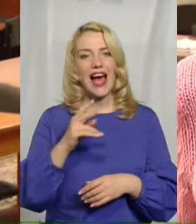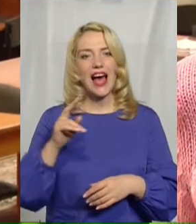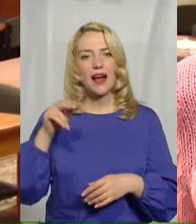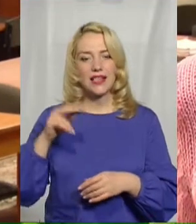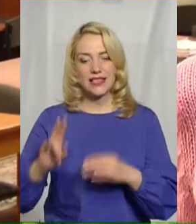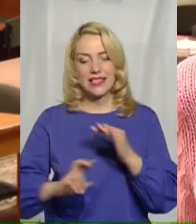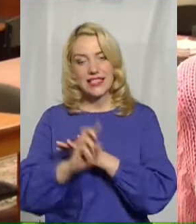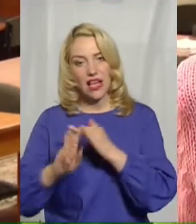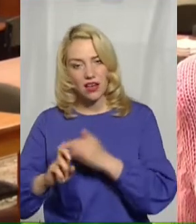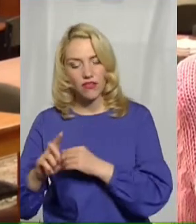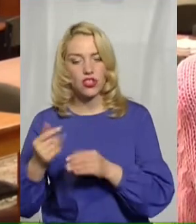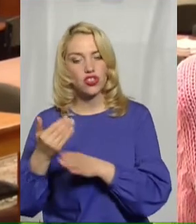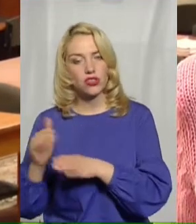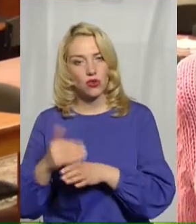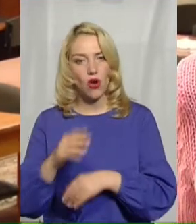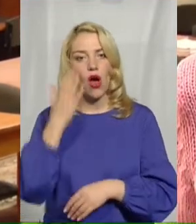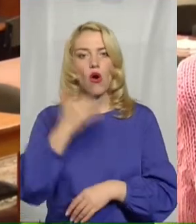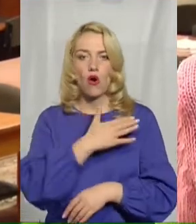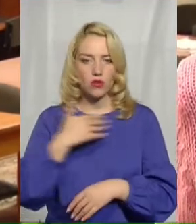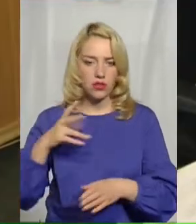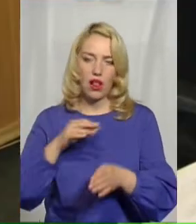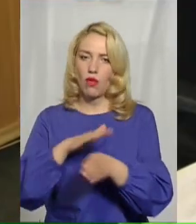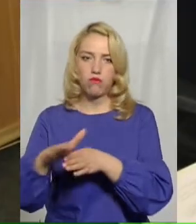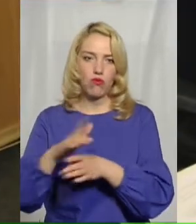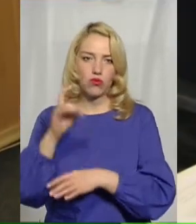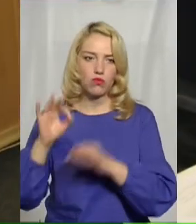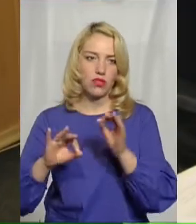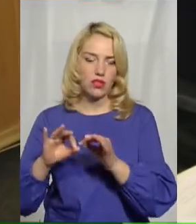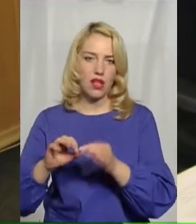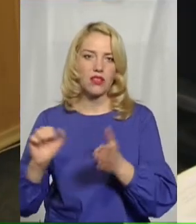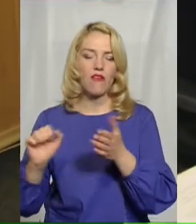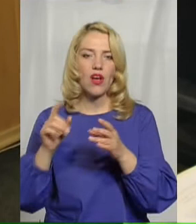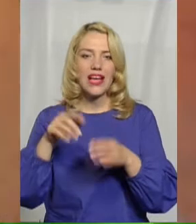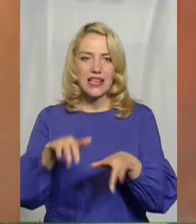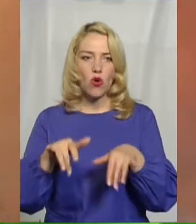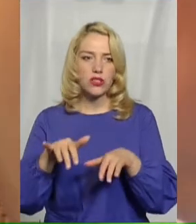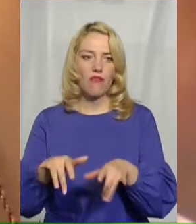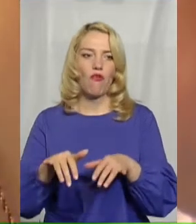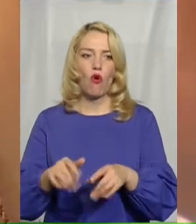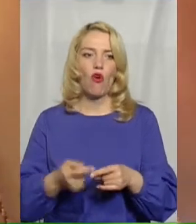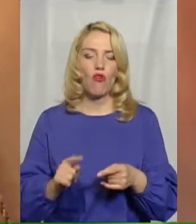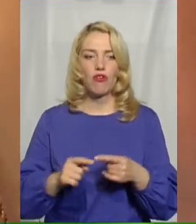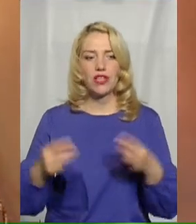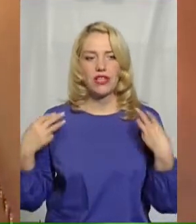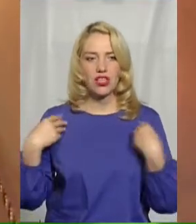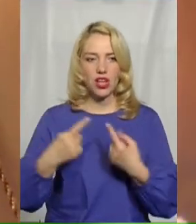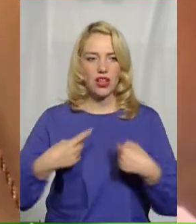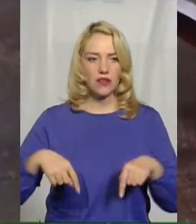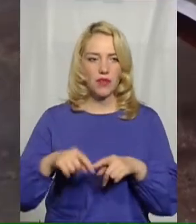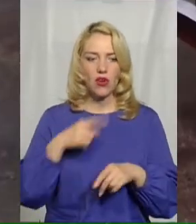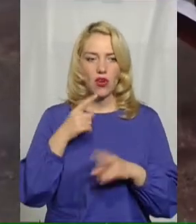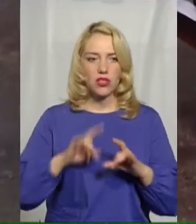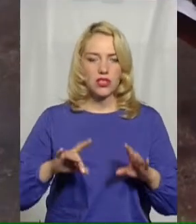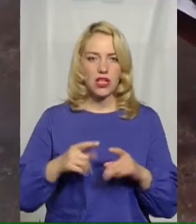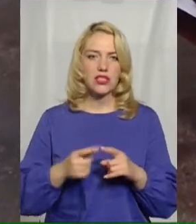частково, документи костелів оцифровані повністю. Начальниця відділу організаційно-аналітичної роботи Катерина Бурдувалі скаже,